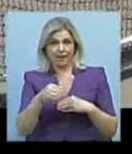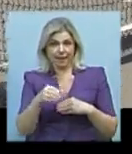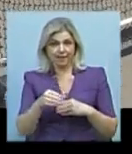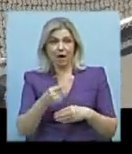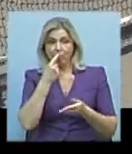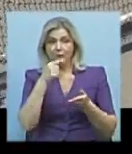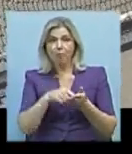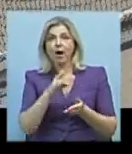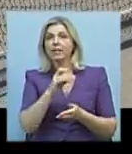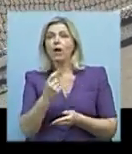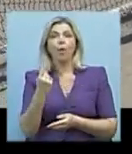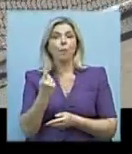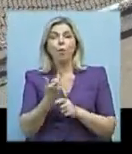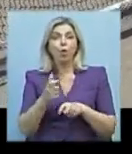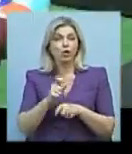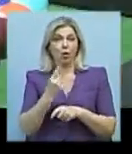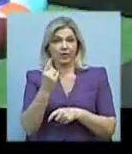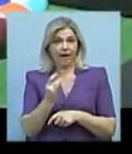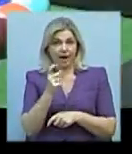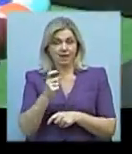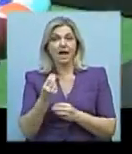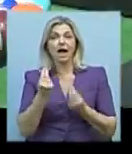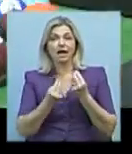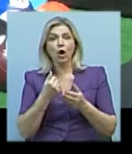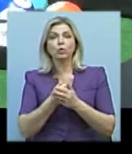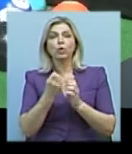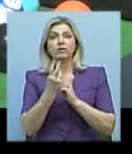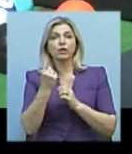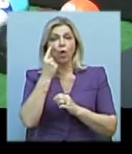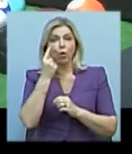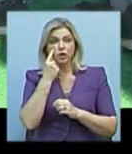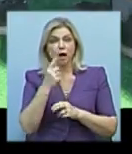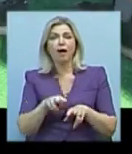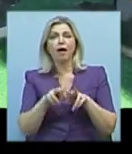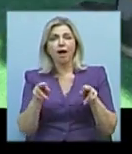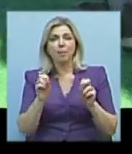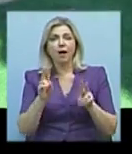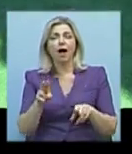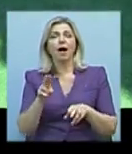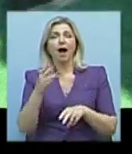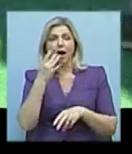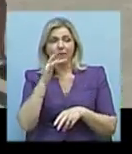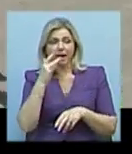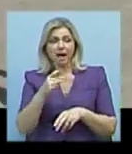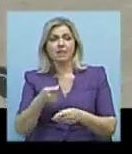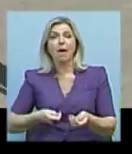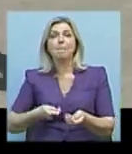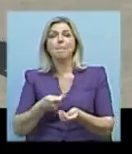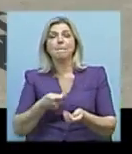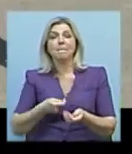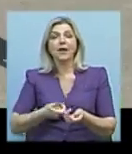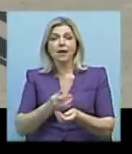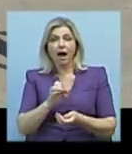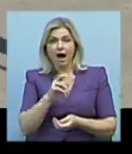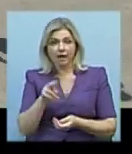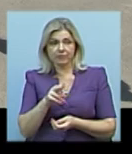1 разу. Грають до 11 очок. У футбольному більярді правила такі ж, як у американському різновиді більярду традиційного. У грі швидко гол на